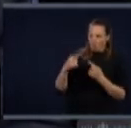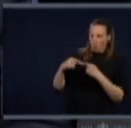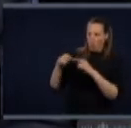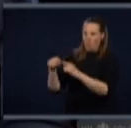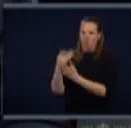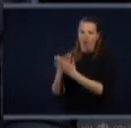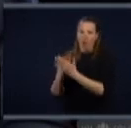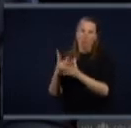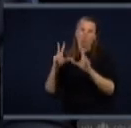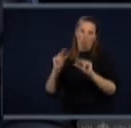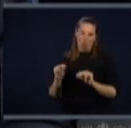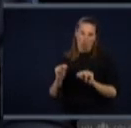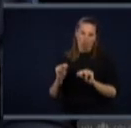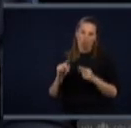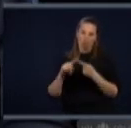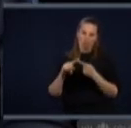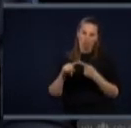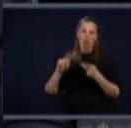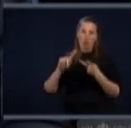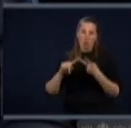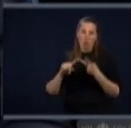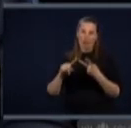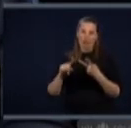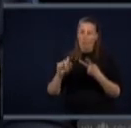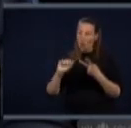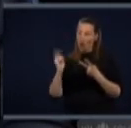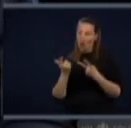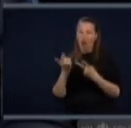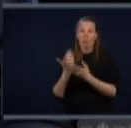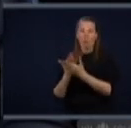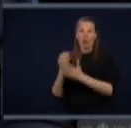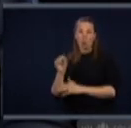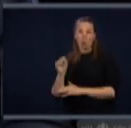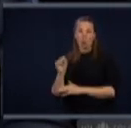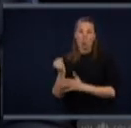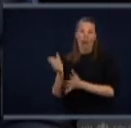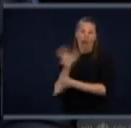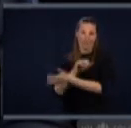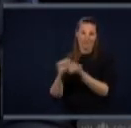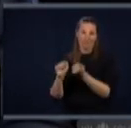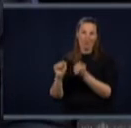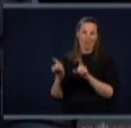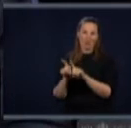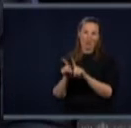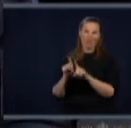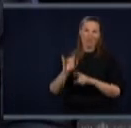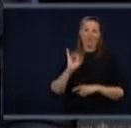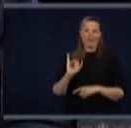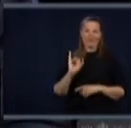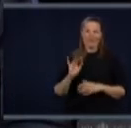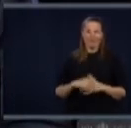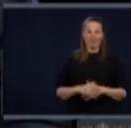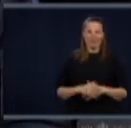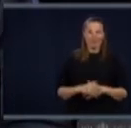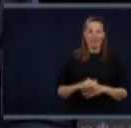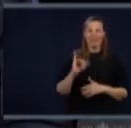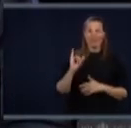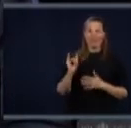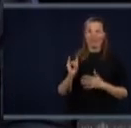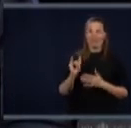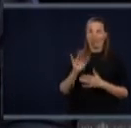l'école. Deuxièmement, bon, on a toutes les écoles secondaires qui vont être vides aussi. Donc, si jamais il y avait affluence,